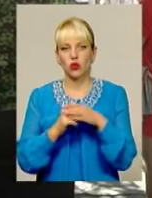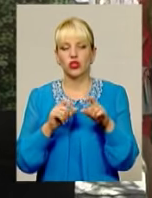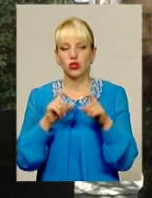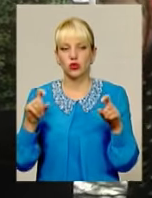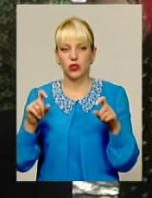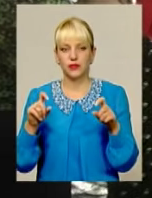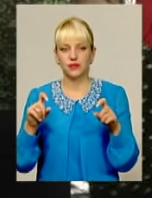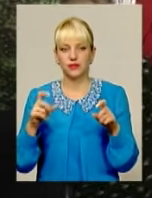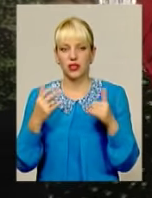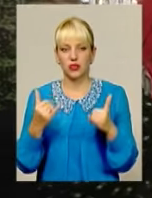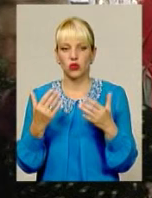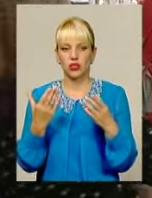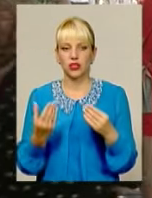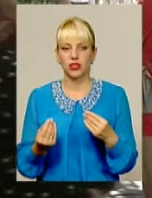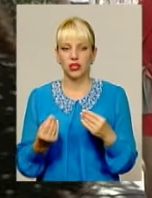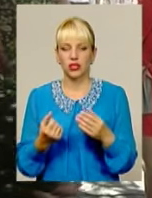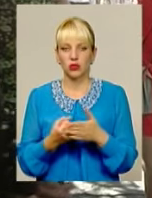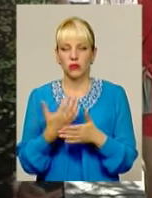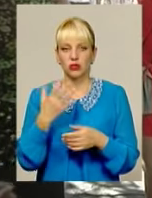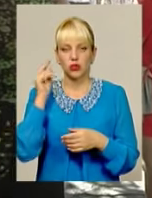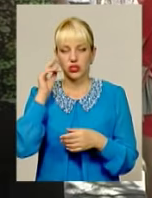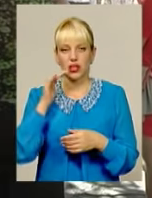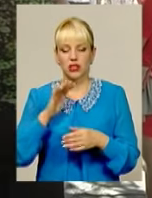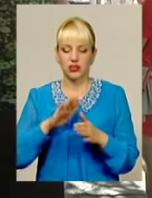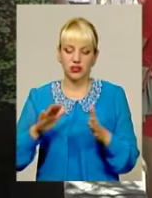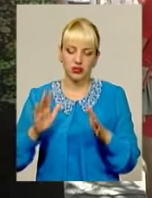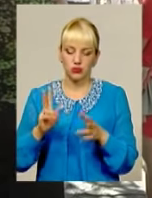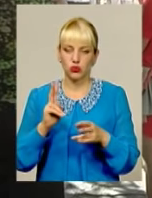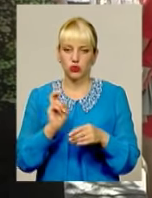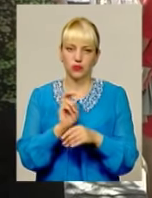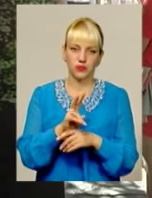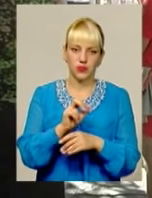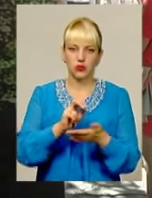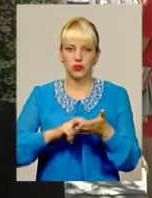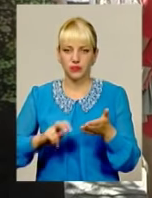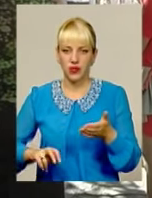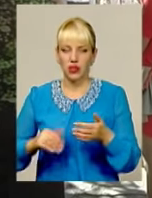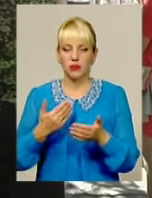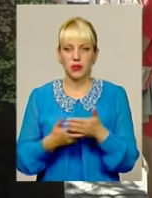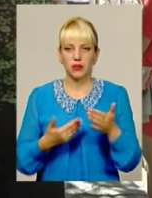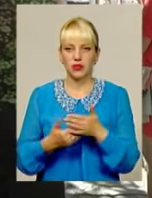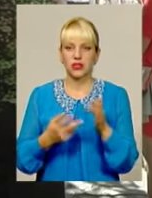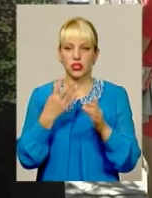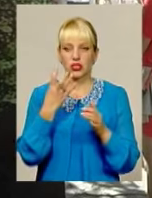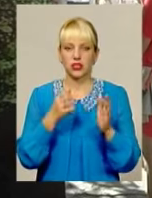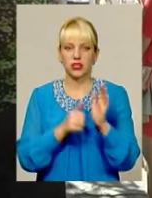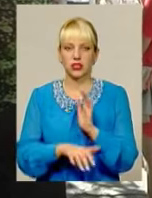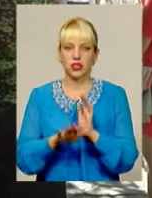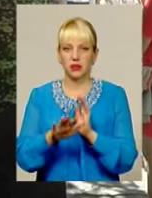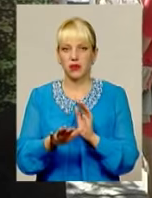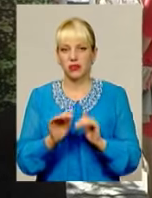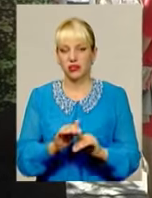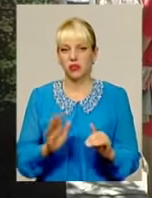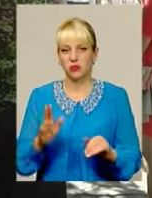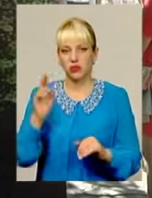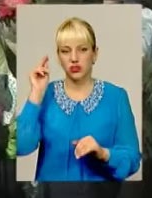на сьогоднішній день, до 5-го числа наші дітки десь, може ми надіємося, хтось підійде, хтось відійде. Приблизно 465 дітей буде